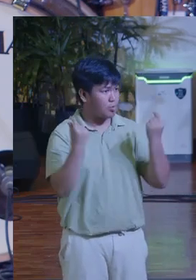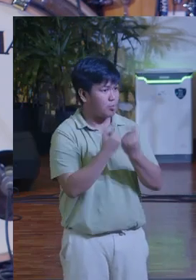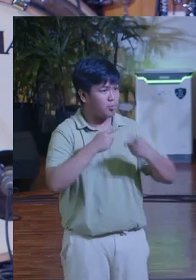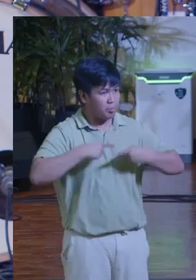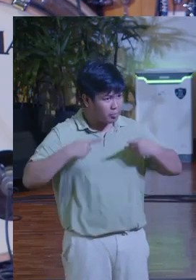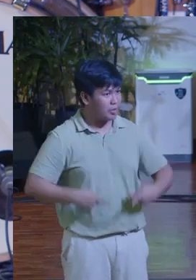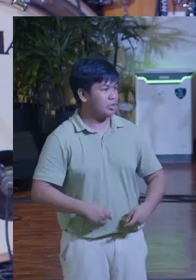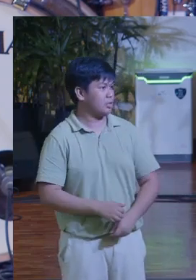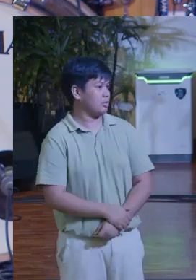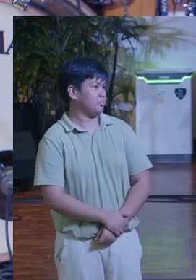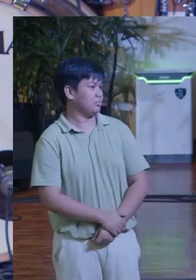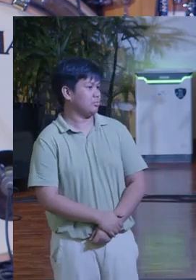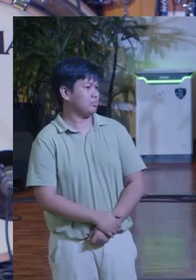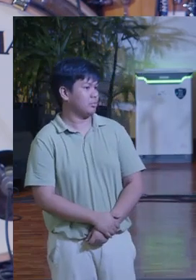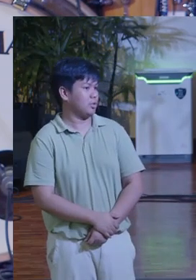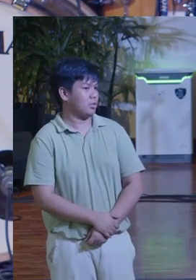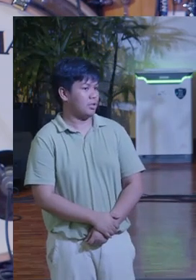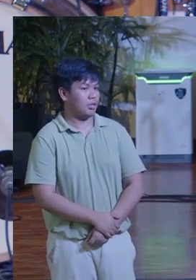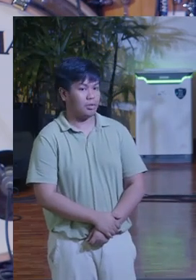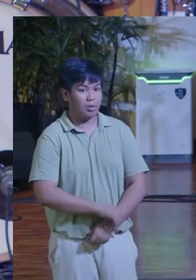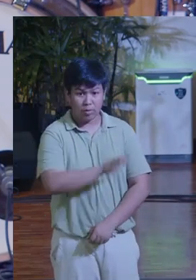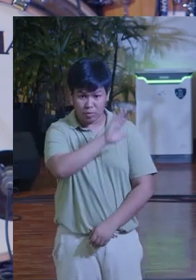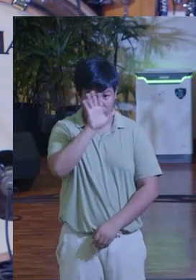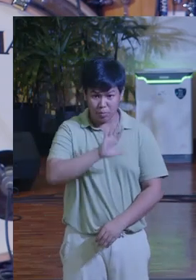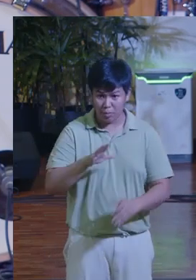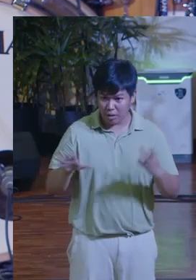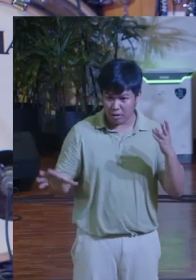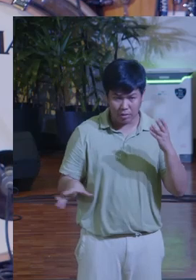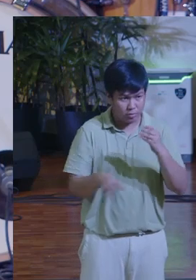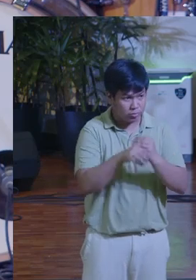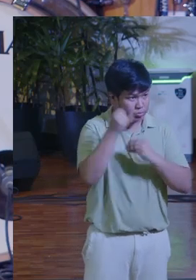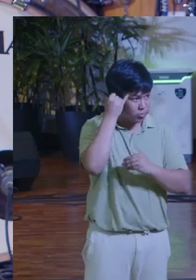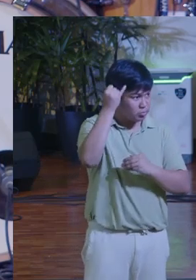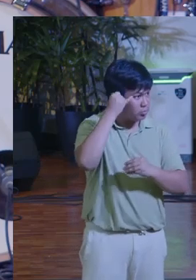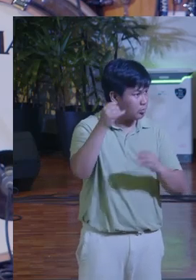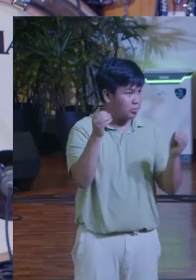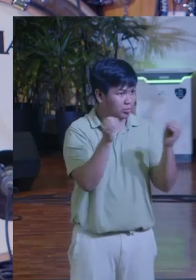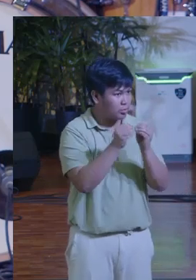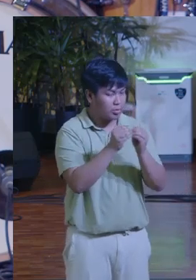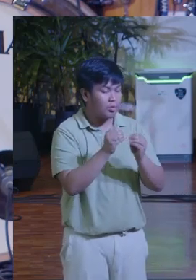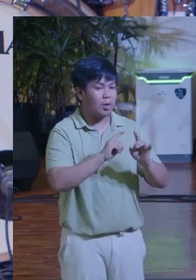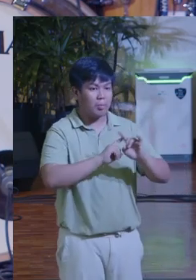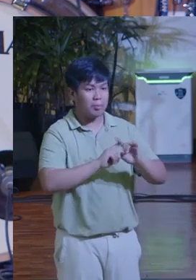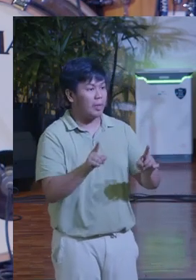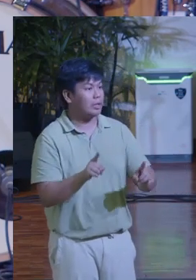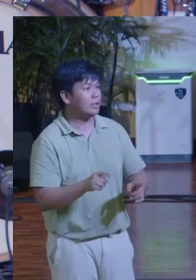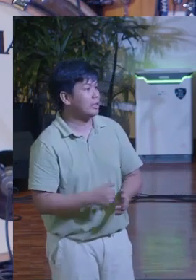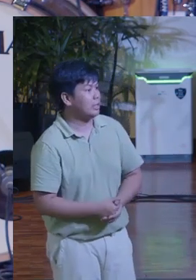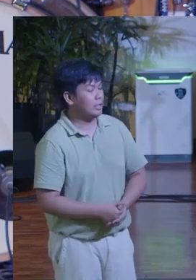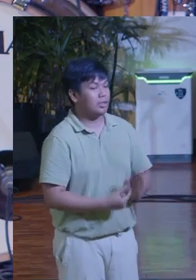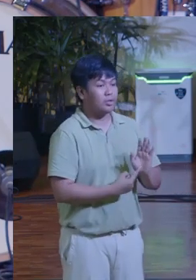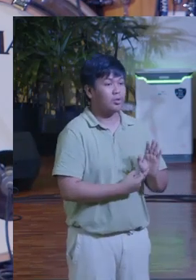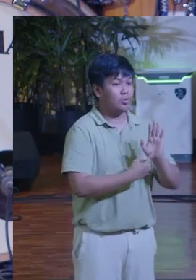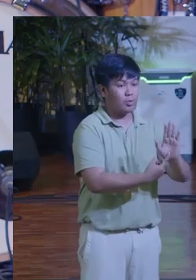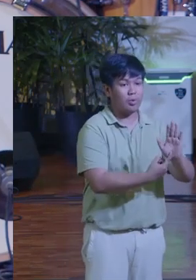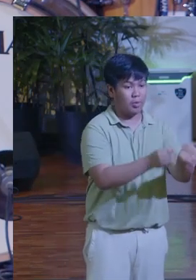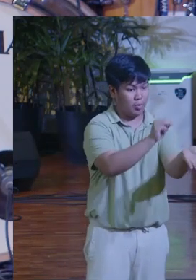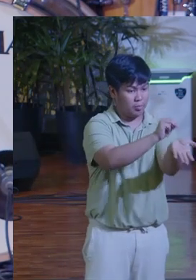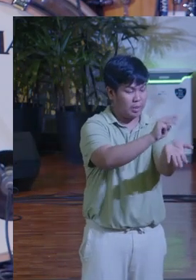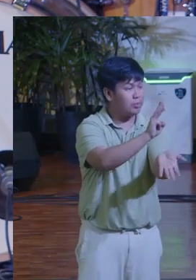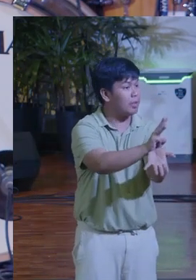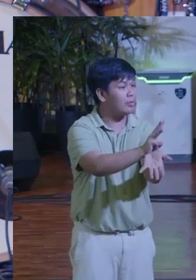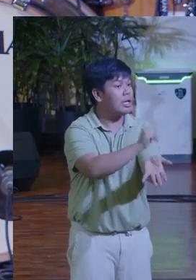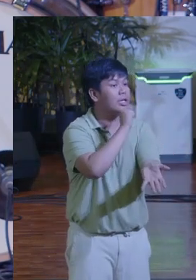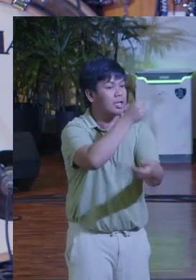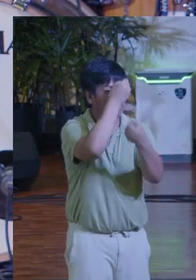exception Huwag niyong dadagdagan. Pero dito po, hindi sumunod yung mga